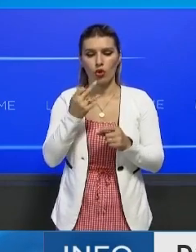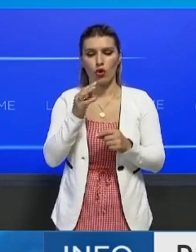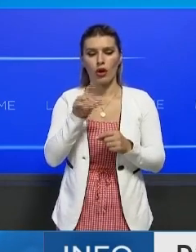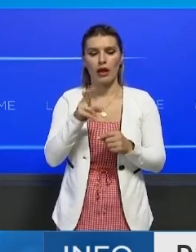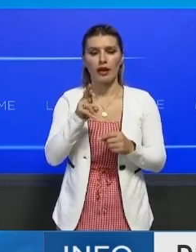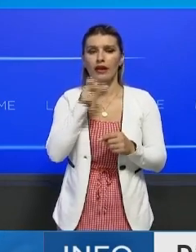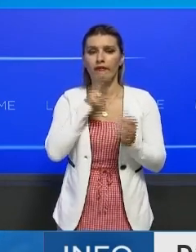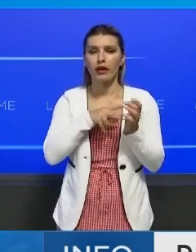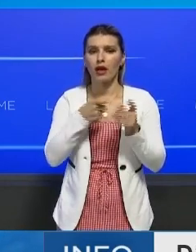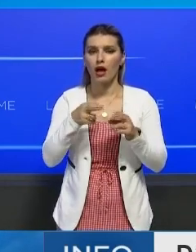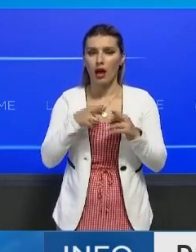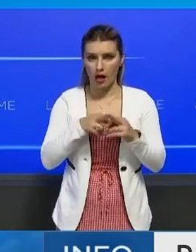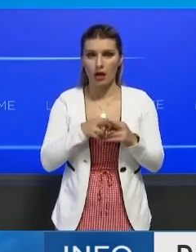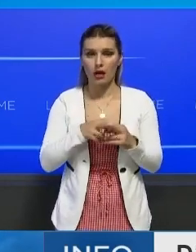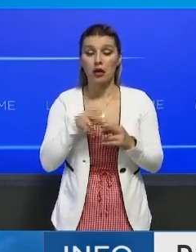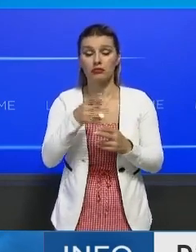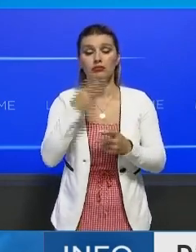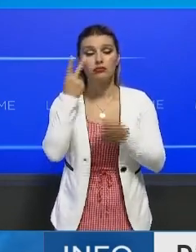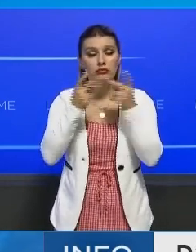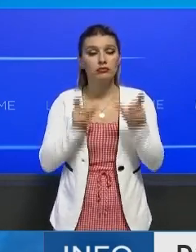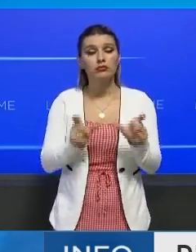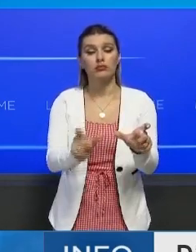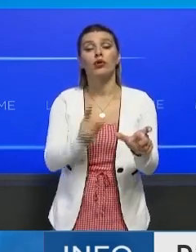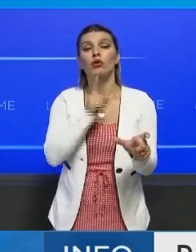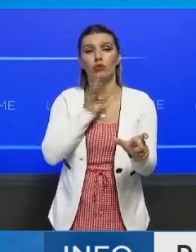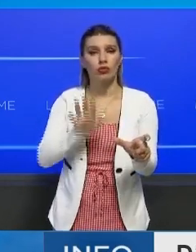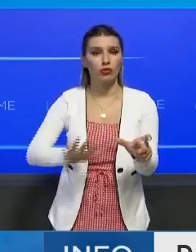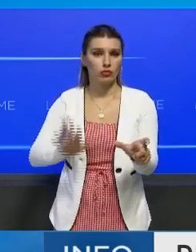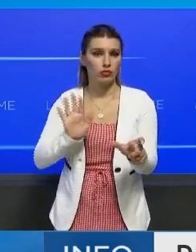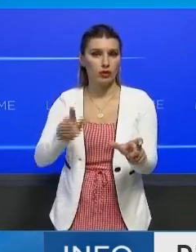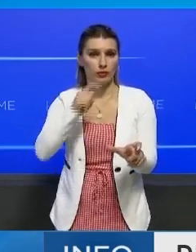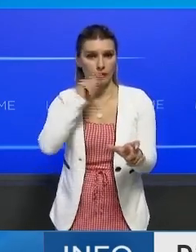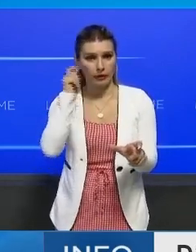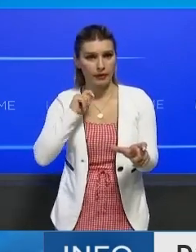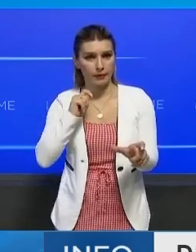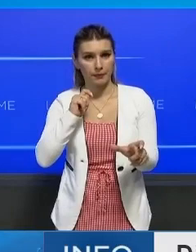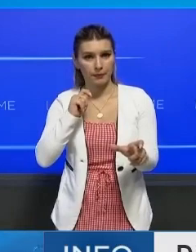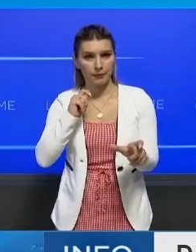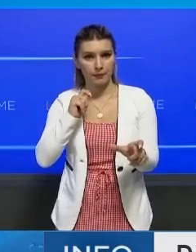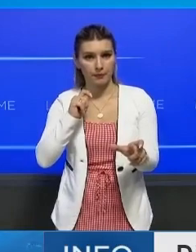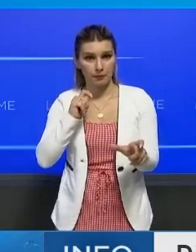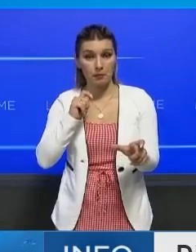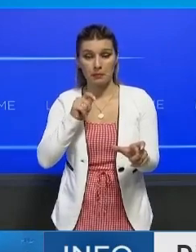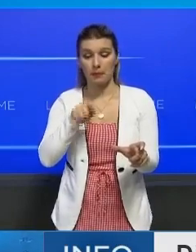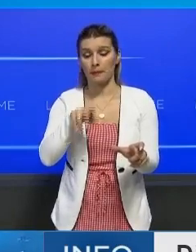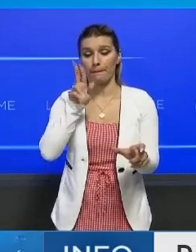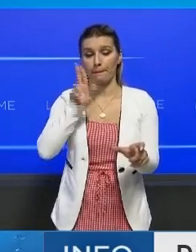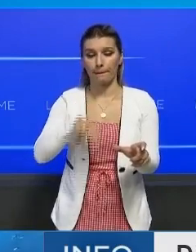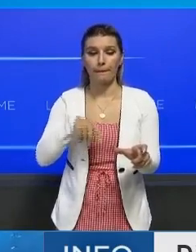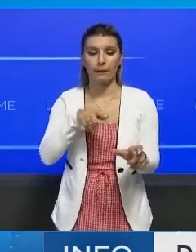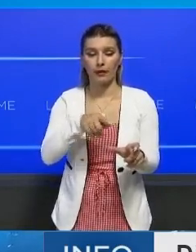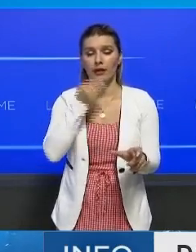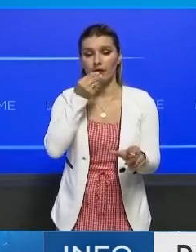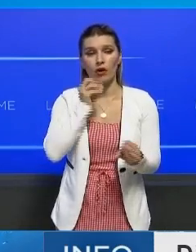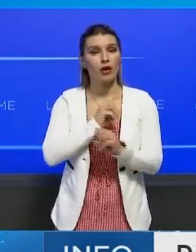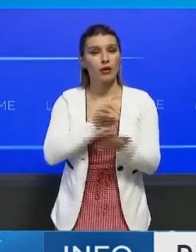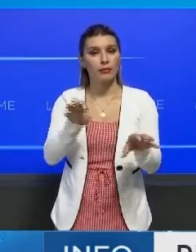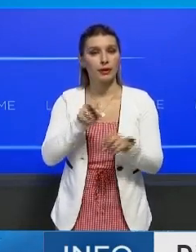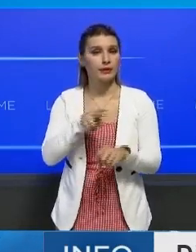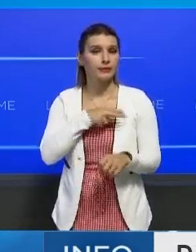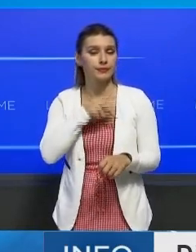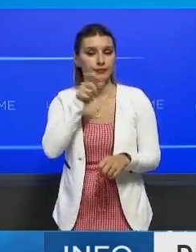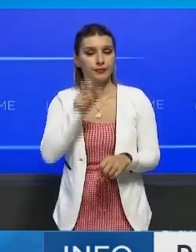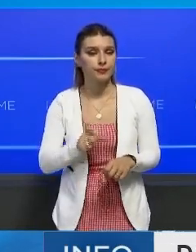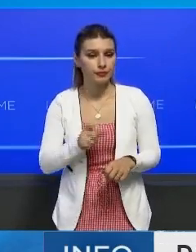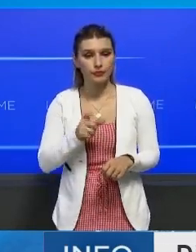në rajonin e Donetskut e që kontrolohet nga separatistët. Daniel Besonov, zëdhënës i autoriteteve okupuese të